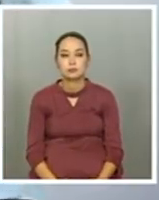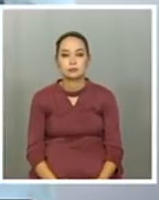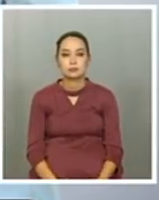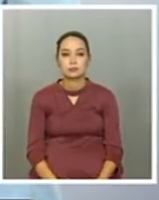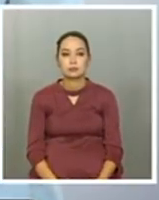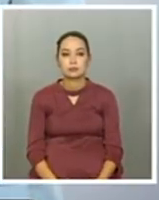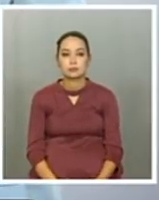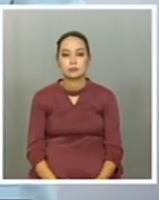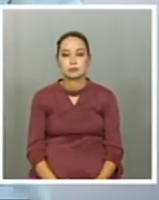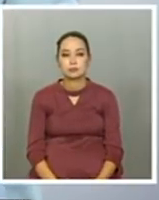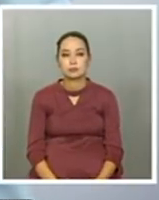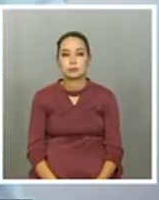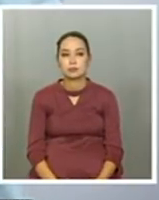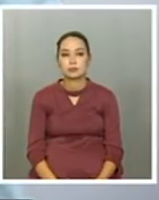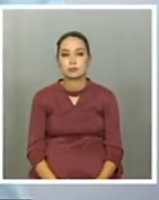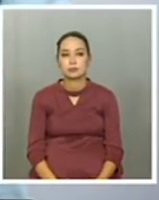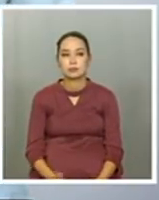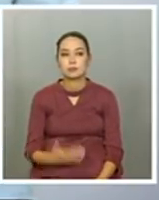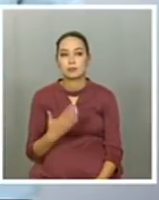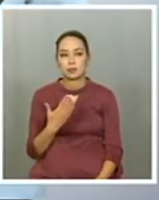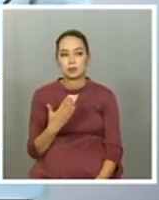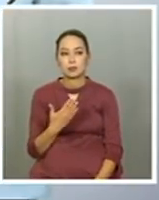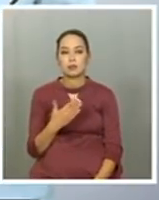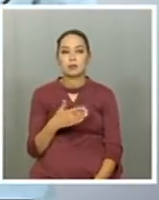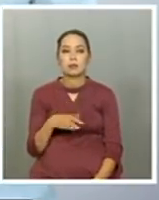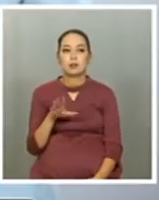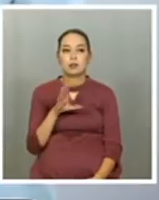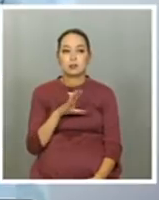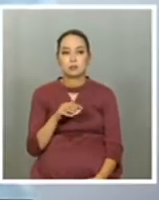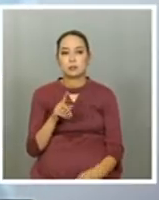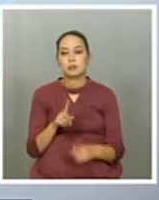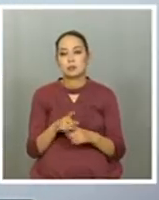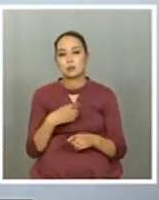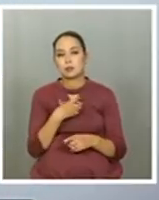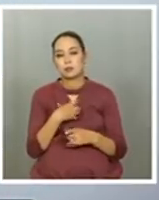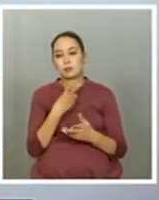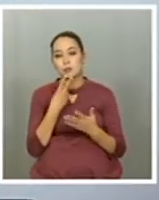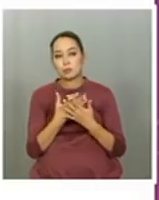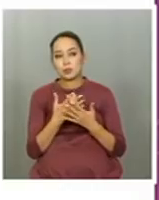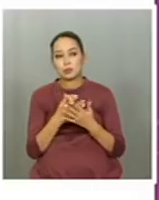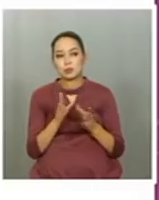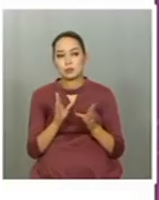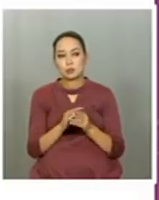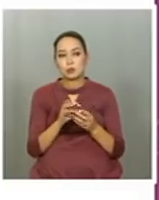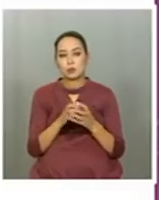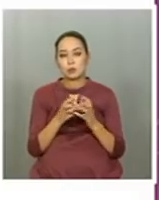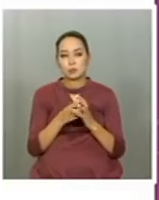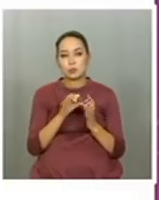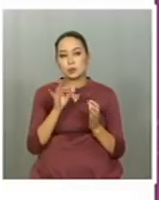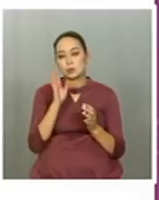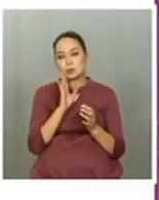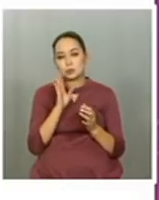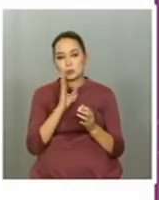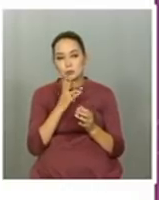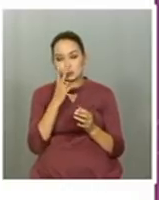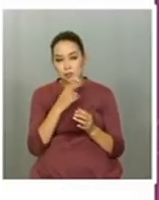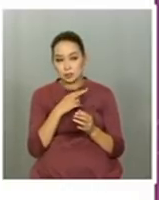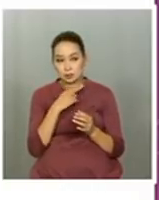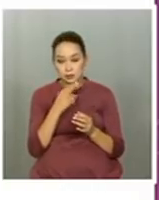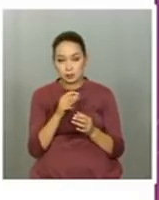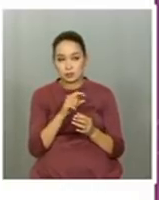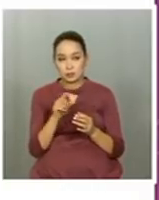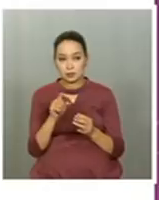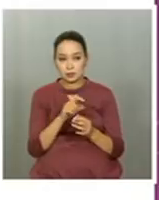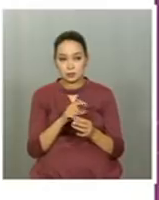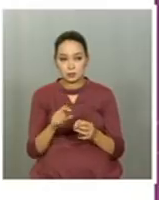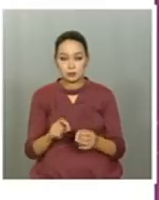Көміртек және сутек тотықсыздандырғыш қасиет көрсетеді көптеген қосылыстарда. Осы жерде көміртек пен марганецтің 4 валентті оксидінің